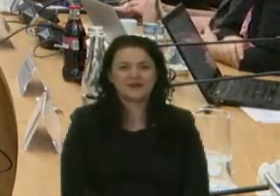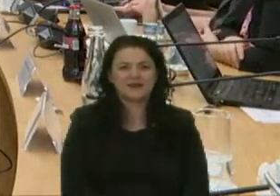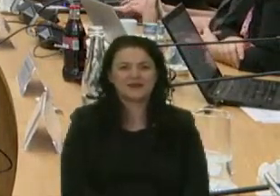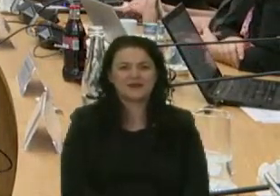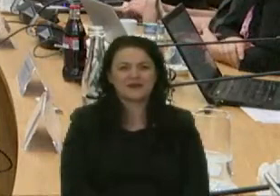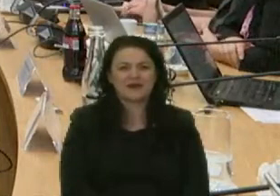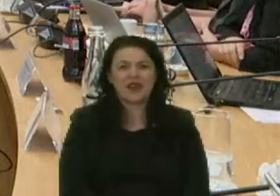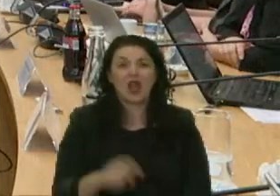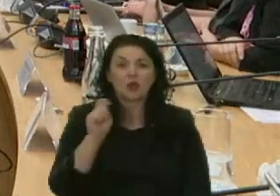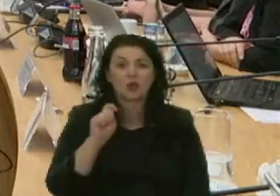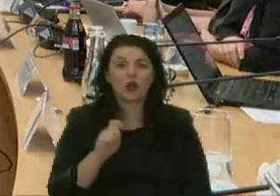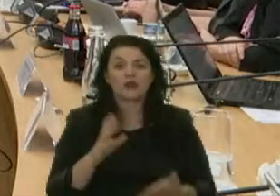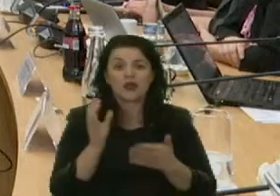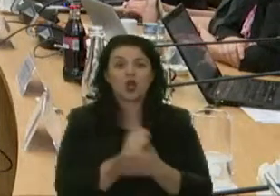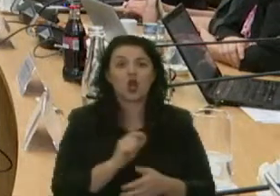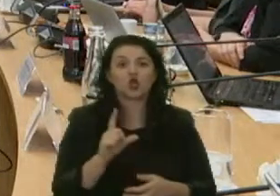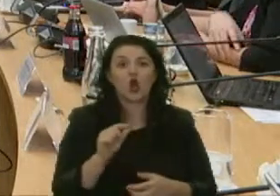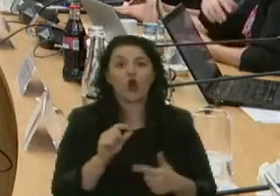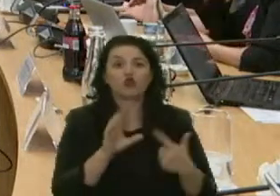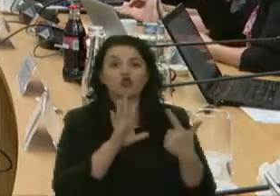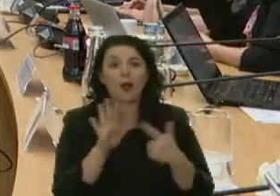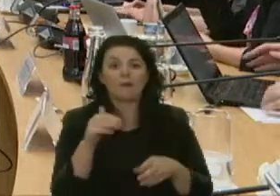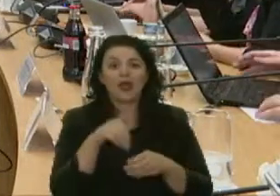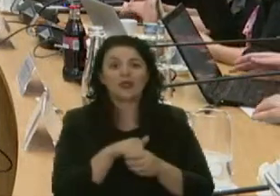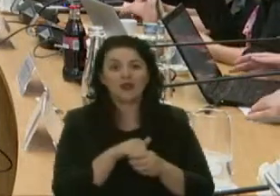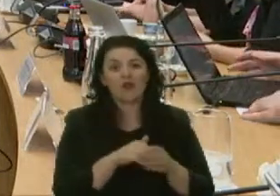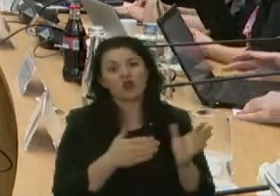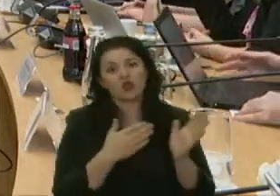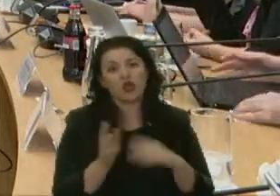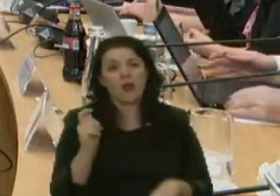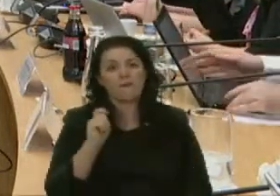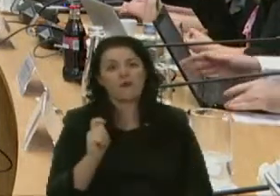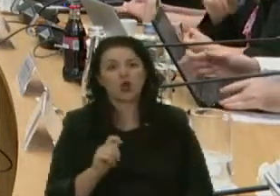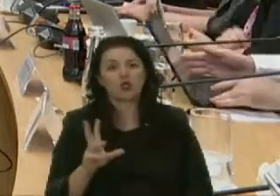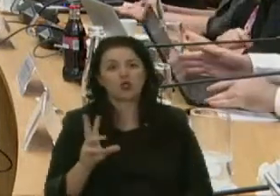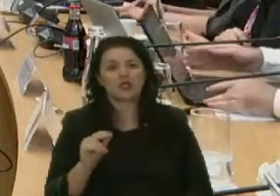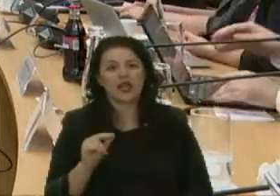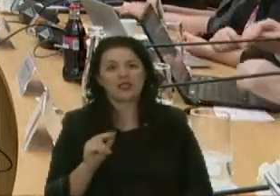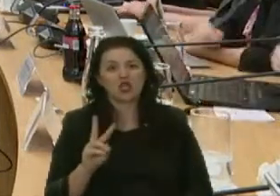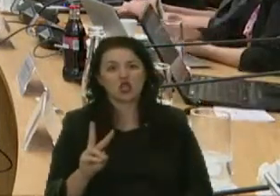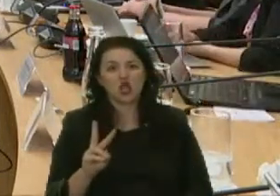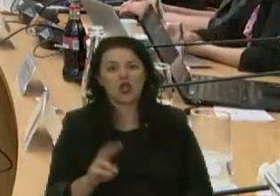Proiectul a trecut cu 27 de voturi proiectul numărul 32 Comisia